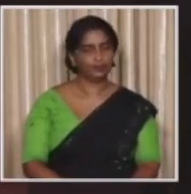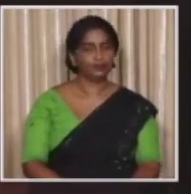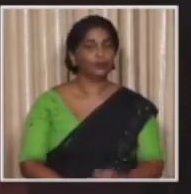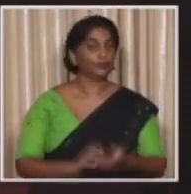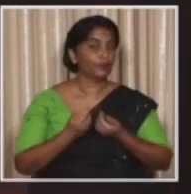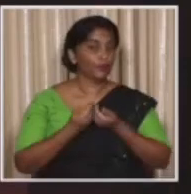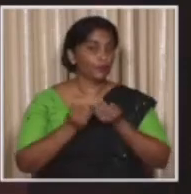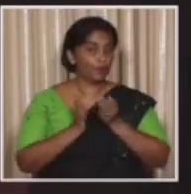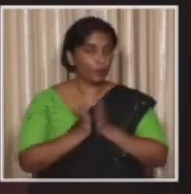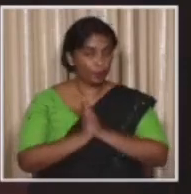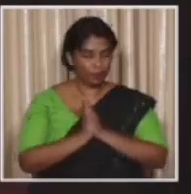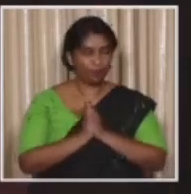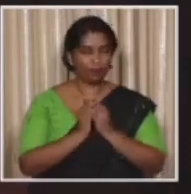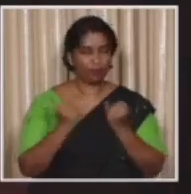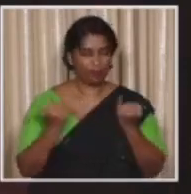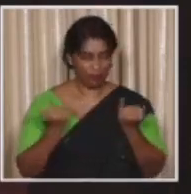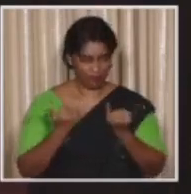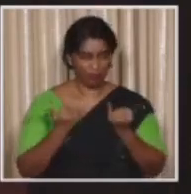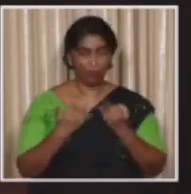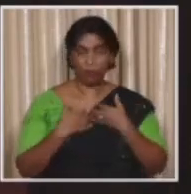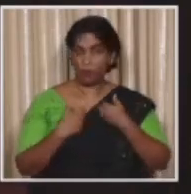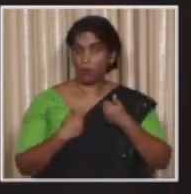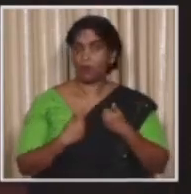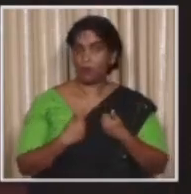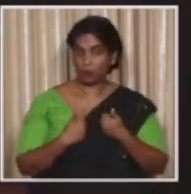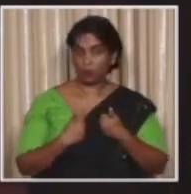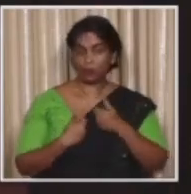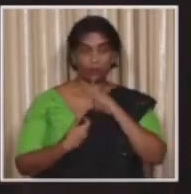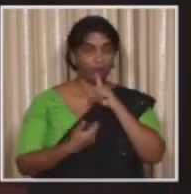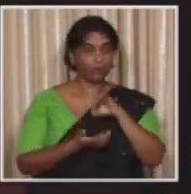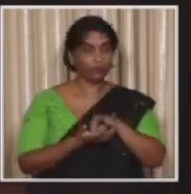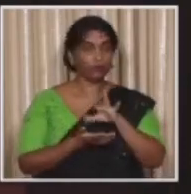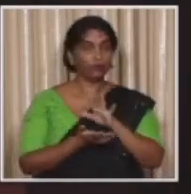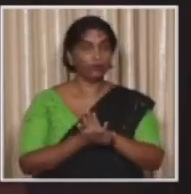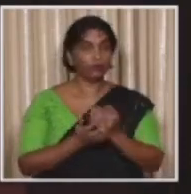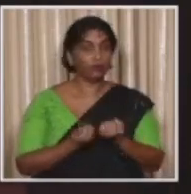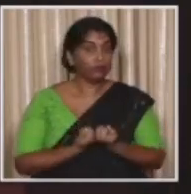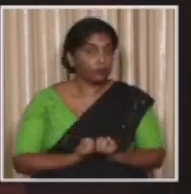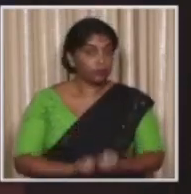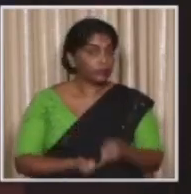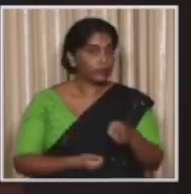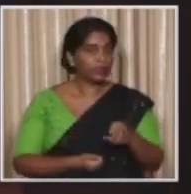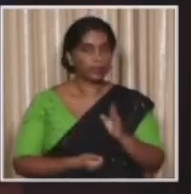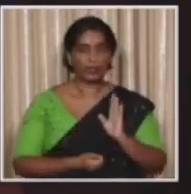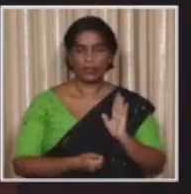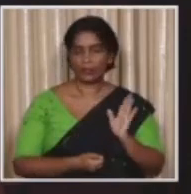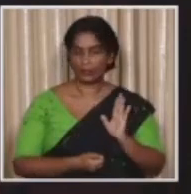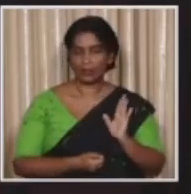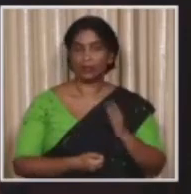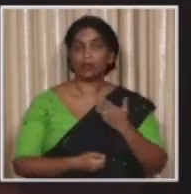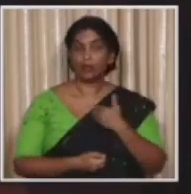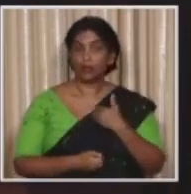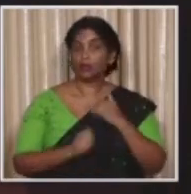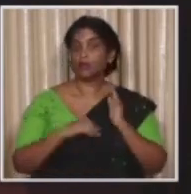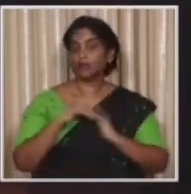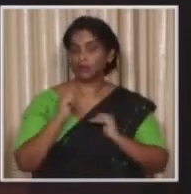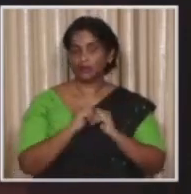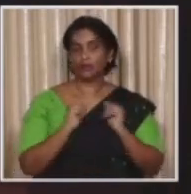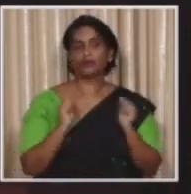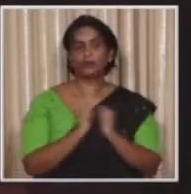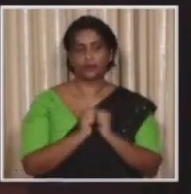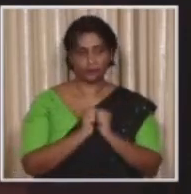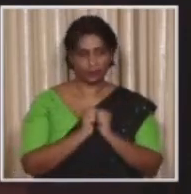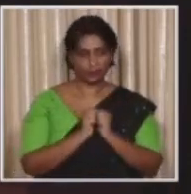තමන් වසලෙක්ද තමන් බ්‍රාහ්මණෙක්ද කියන එක තීන්දුව වෙන්නේ උත්පත්තිය මත නොව තමන්ගේ ක්‍රියාව මත